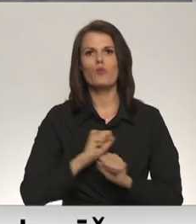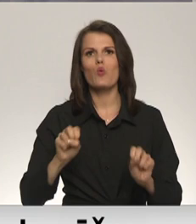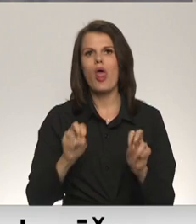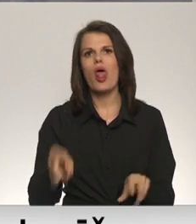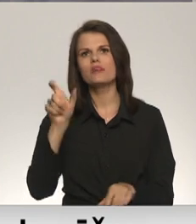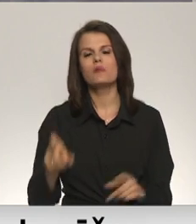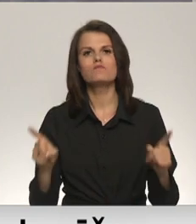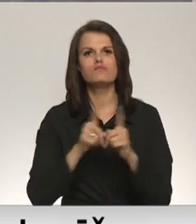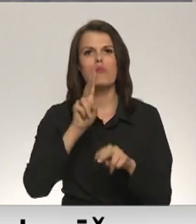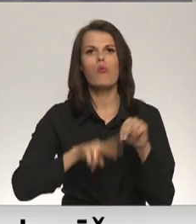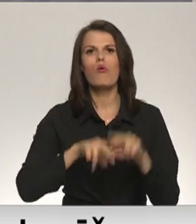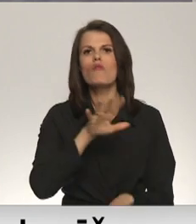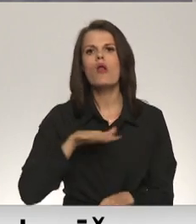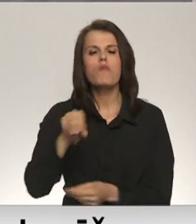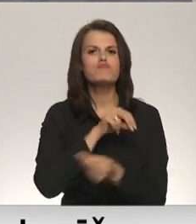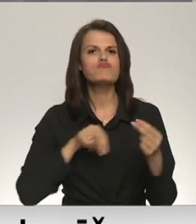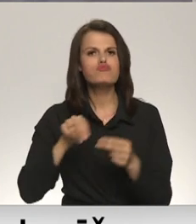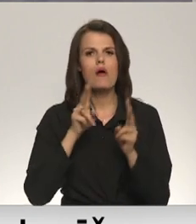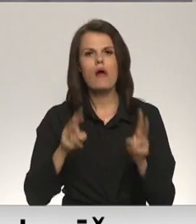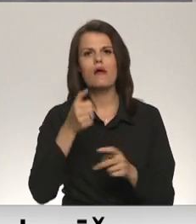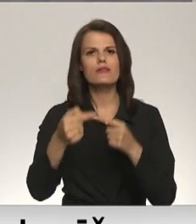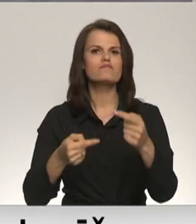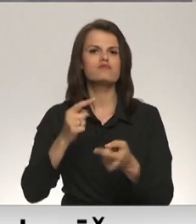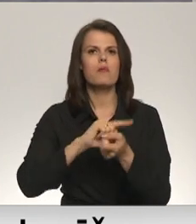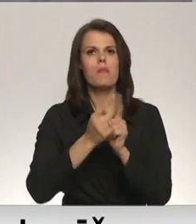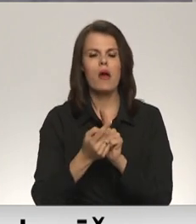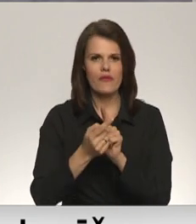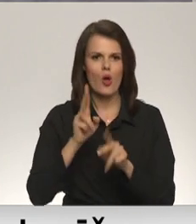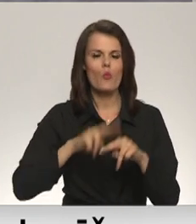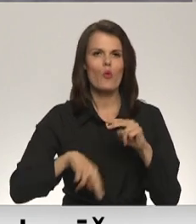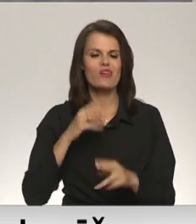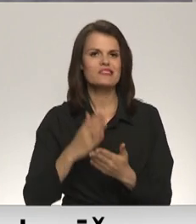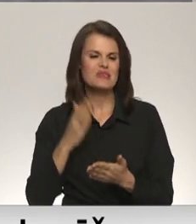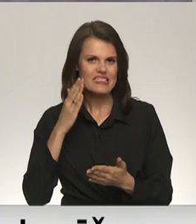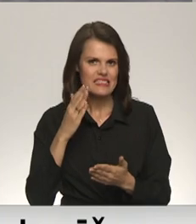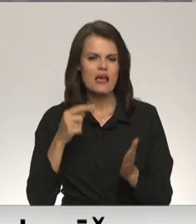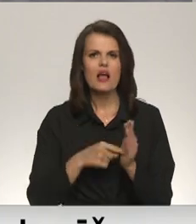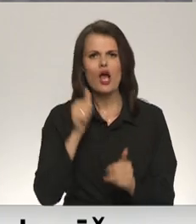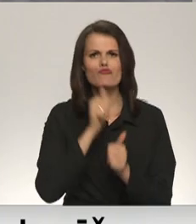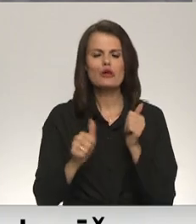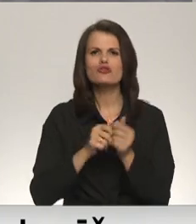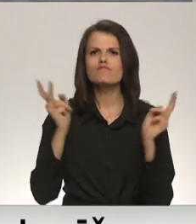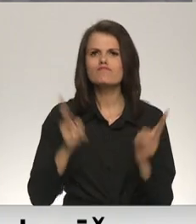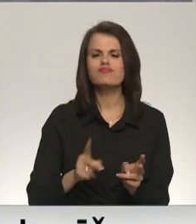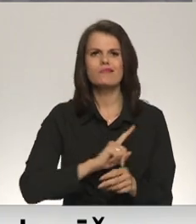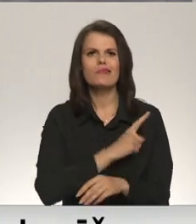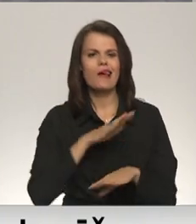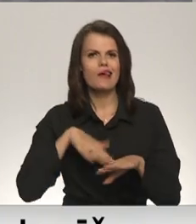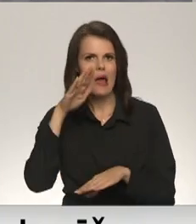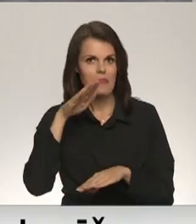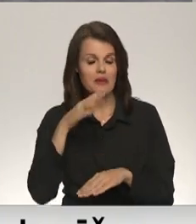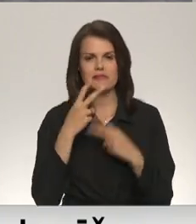eksperti tikās būvlaukumā, lai pārunātu, kā gadu gaitā mainījušies riski būvniecībā. Kāds ir biežākais traumu iemesls? Stāsta